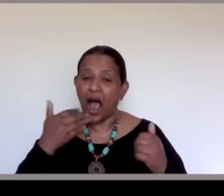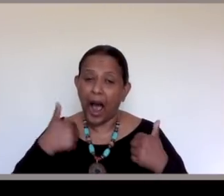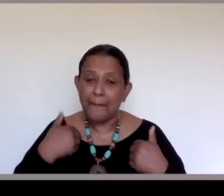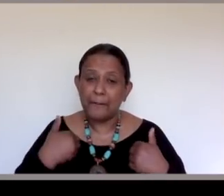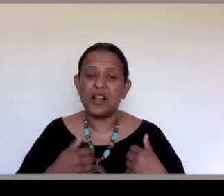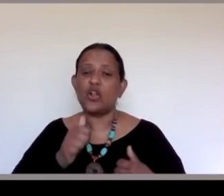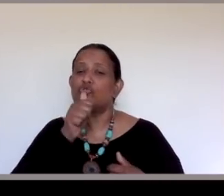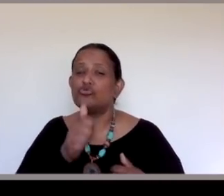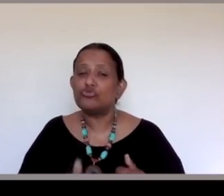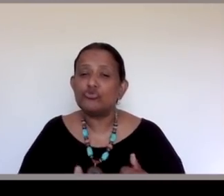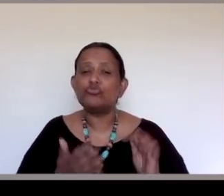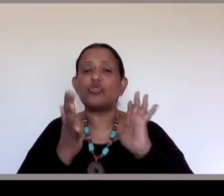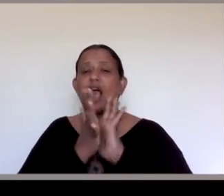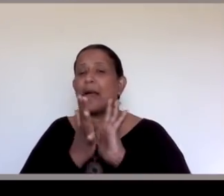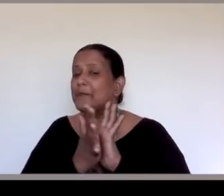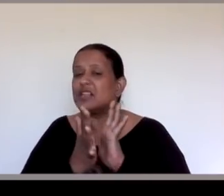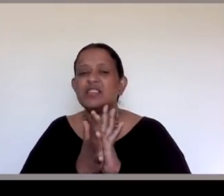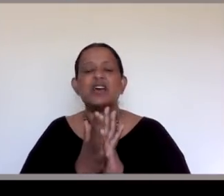மற்ற எல்லாம் இருந்தும்